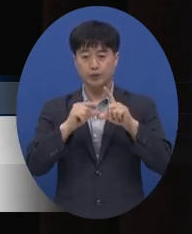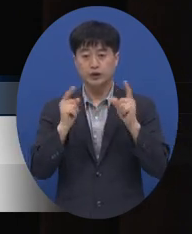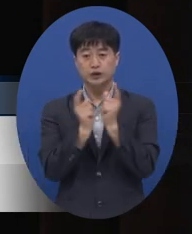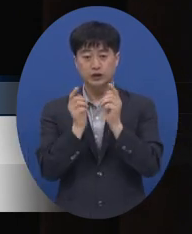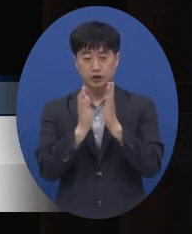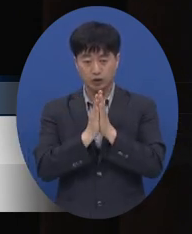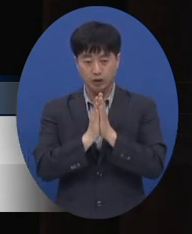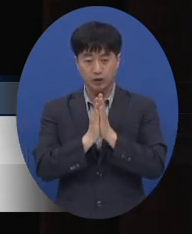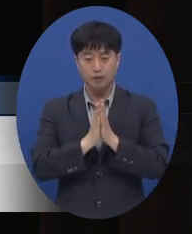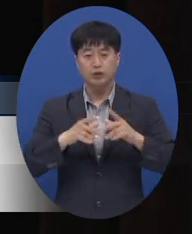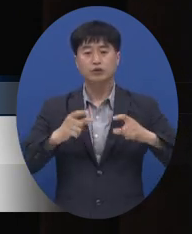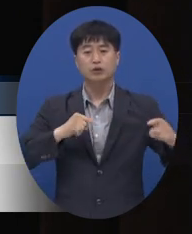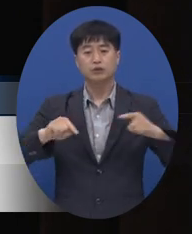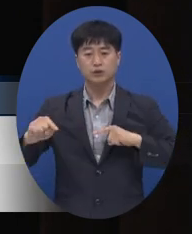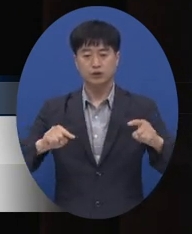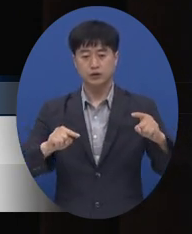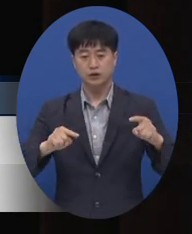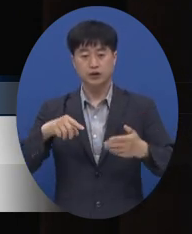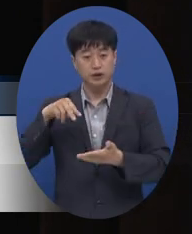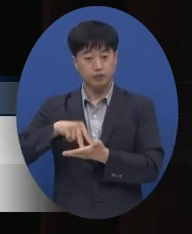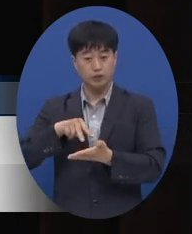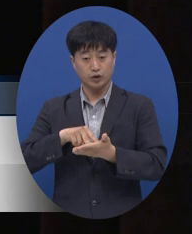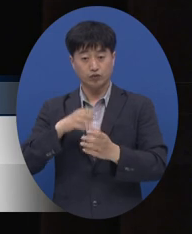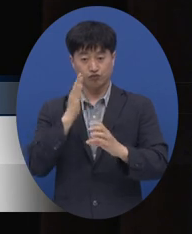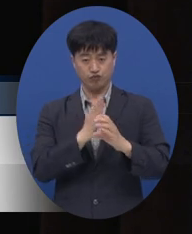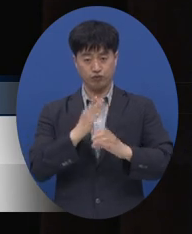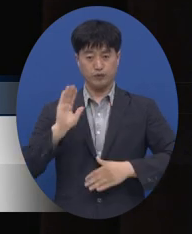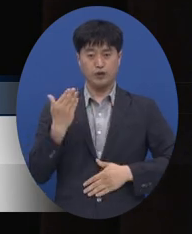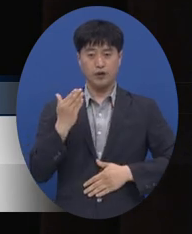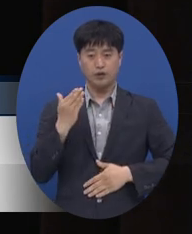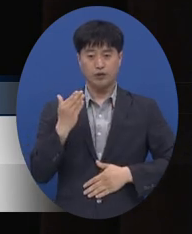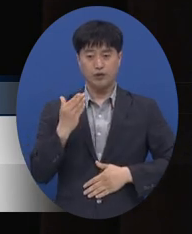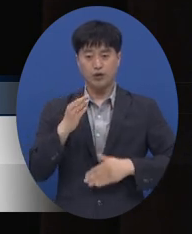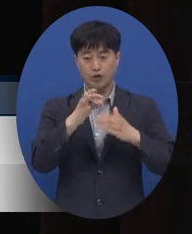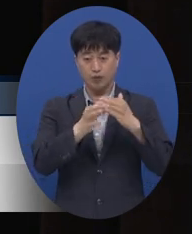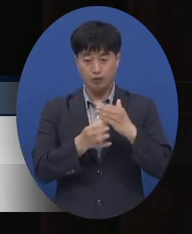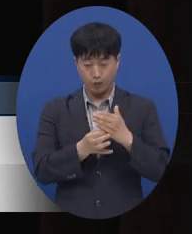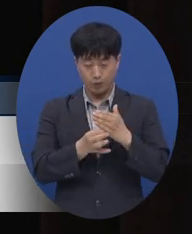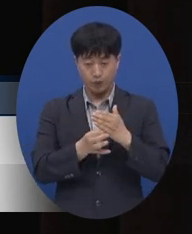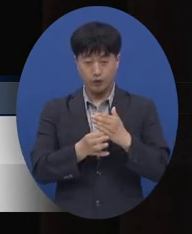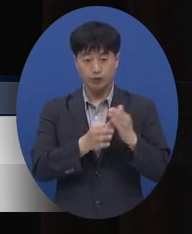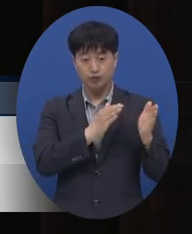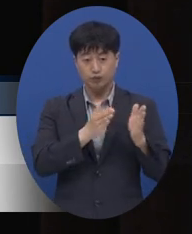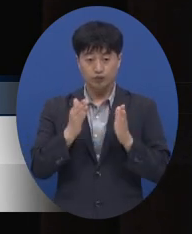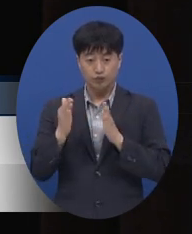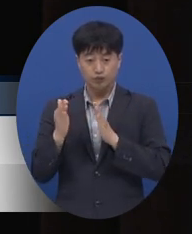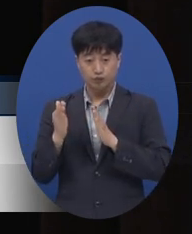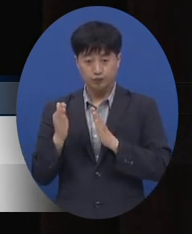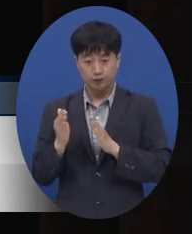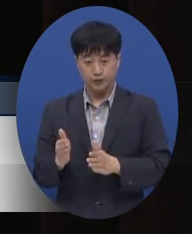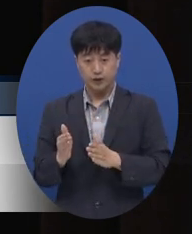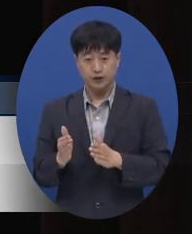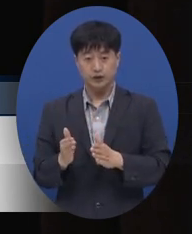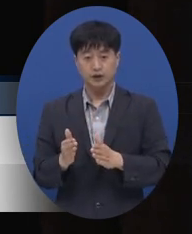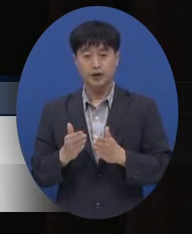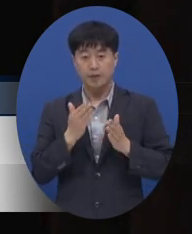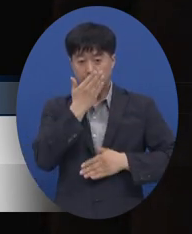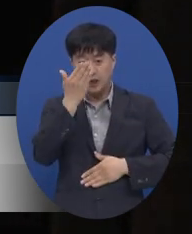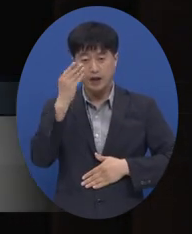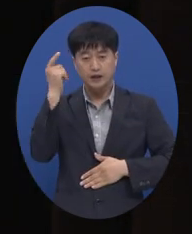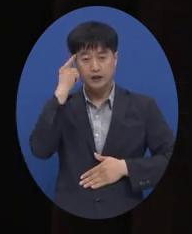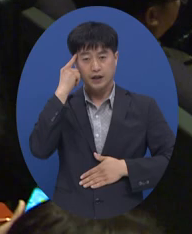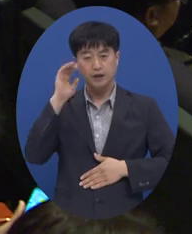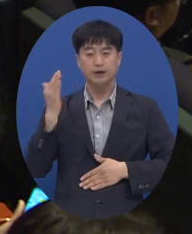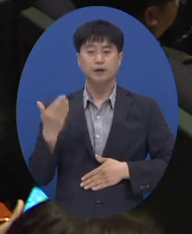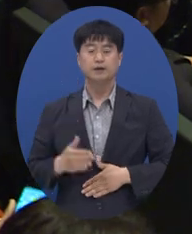부분을 직접적으로 지자체 차원에서 중심이 돼서 파일럿 프로젝트 이 파일럿 프로젝트를 진행할 수 있을 거라고